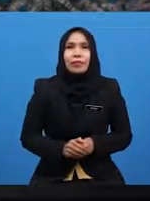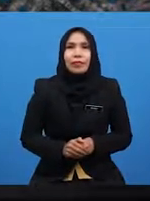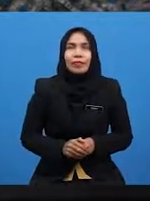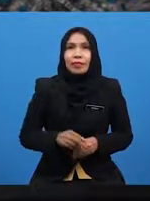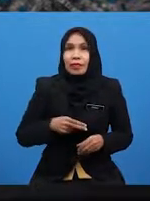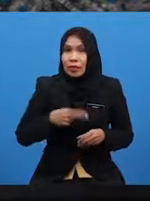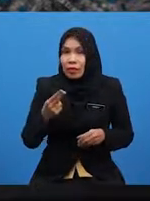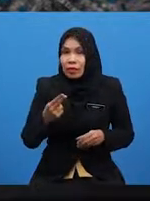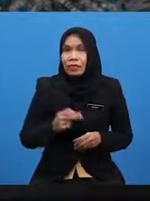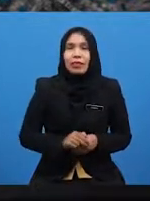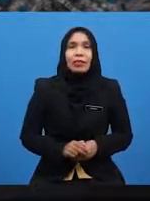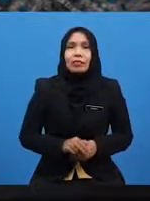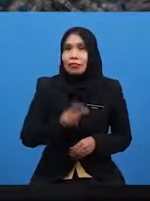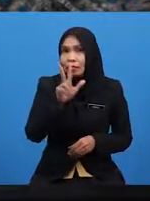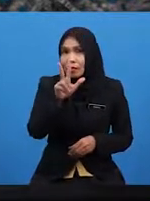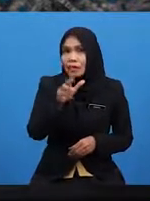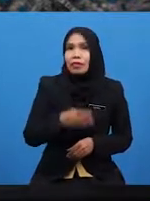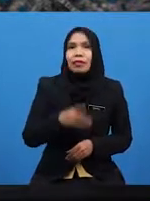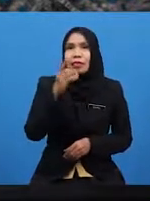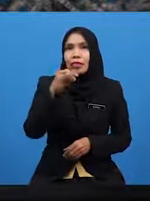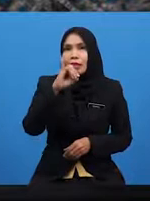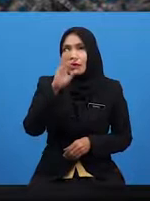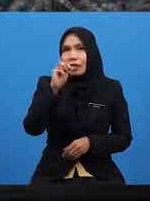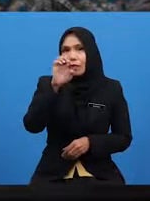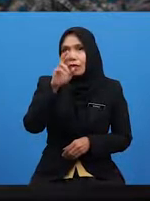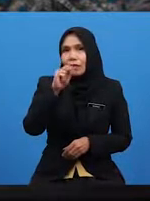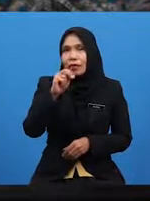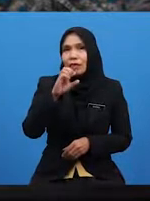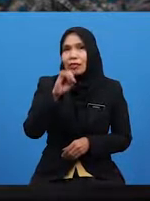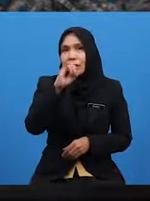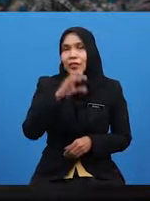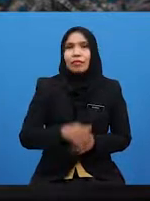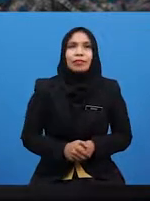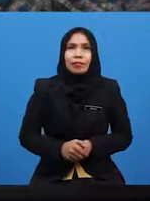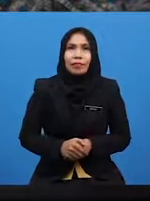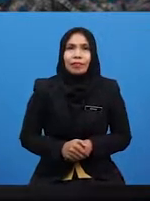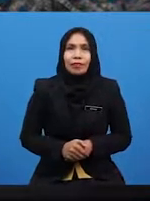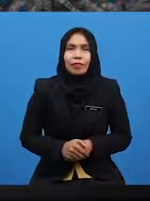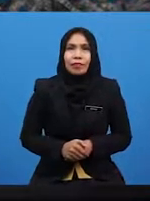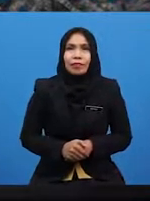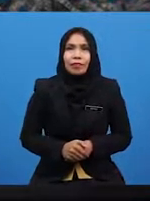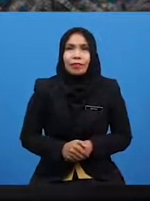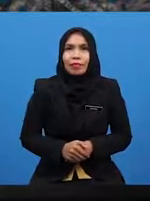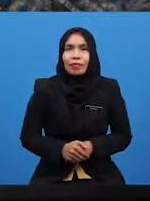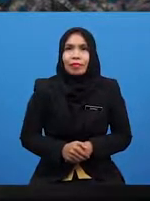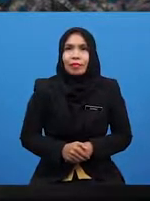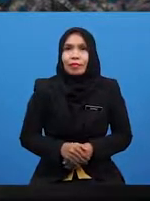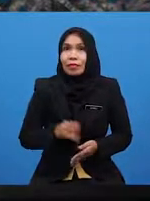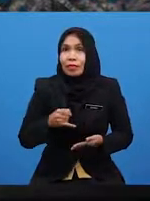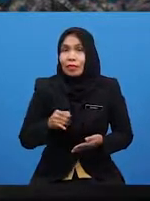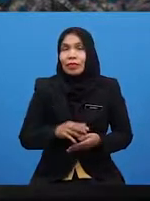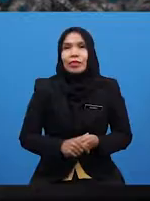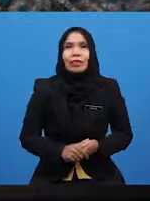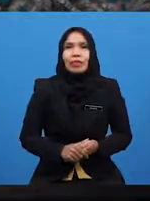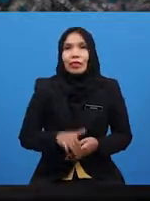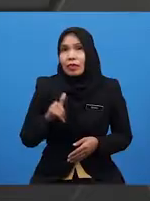yang digunakan ada tujuan dan maksud tersendiri. Arca berfungsi ini merupakan jenis arca terawal yang